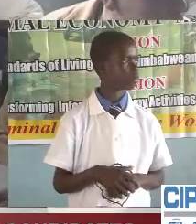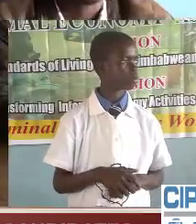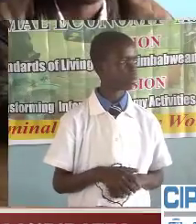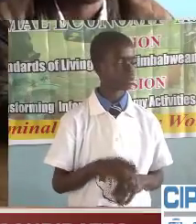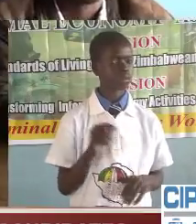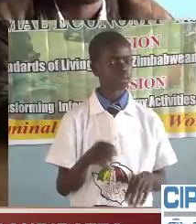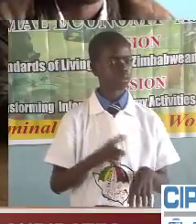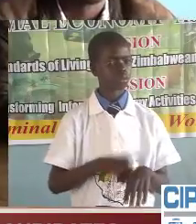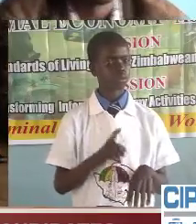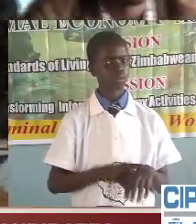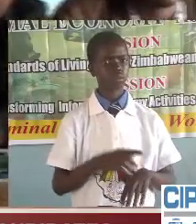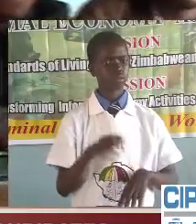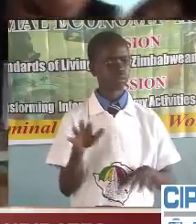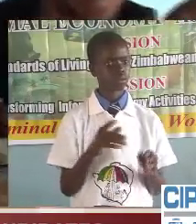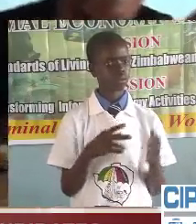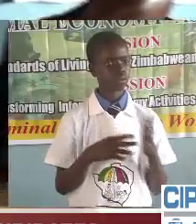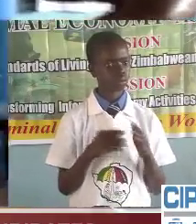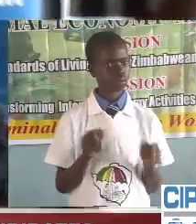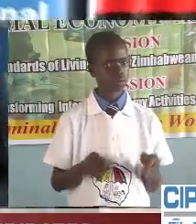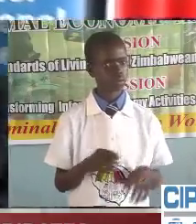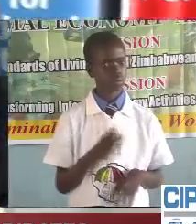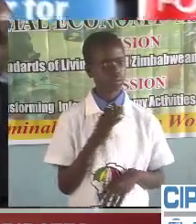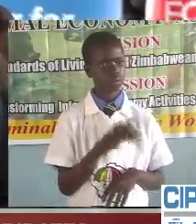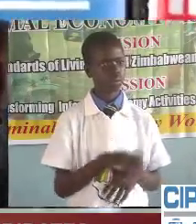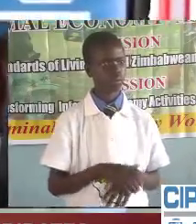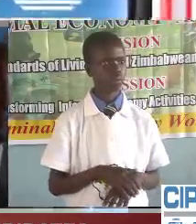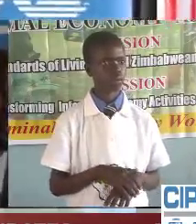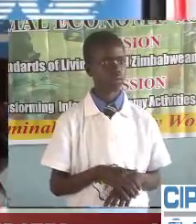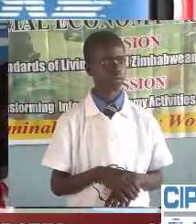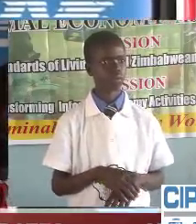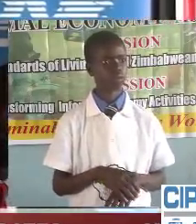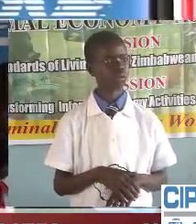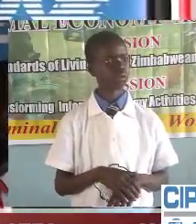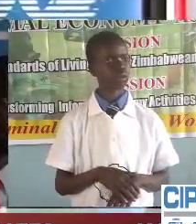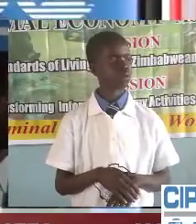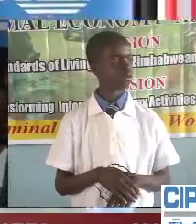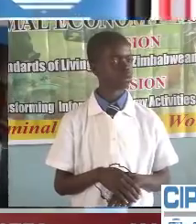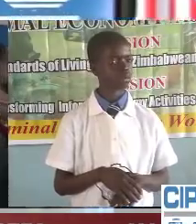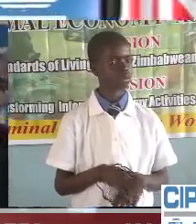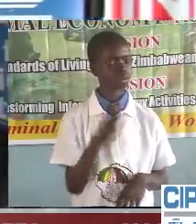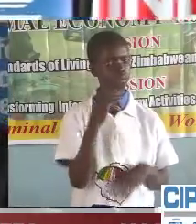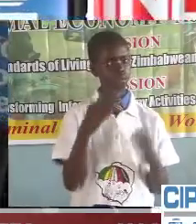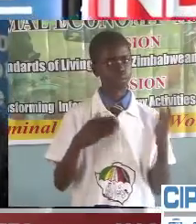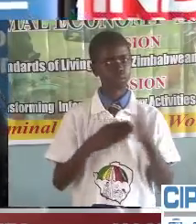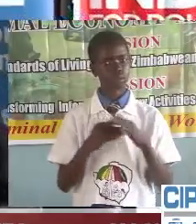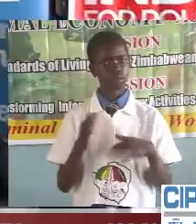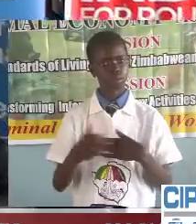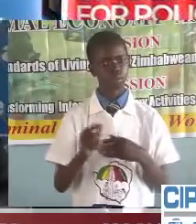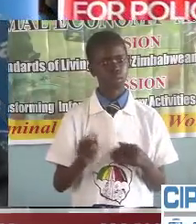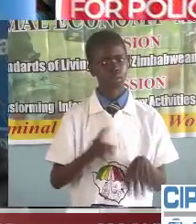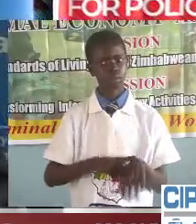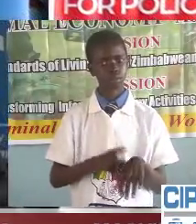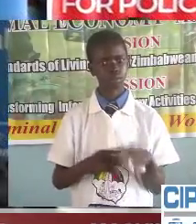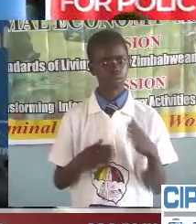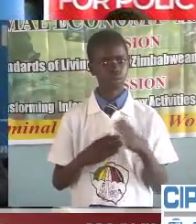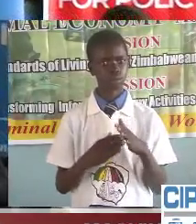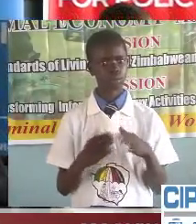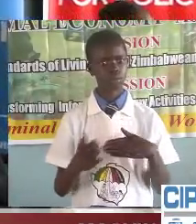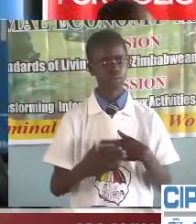nenguva, mubvunzo wekupedzesera. Maita basa. Tokumbirawo kubvunza